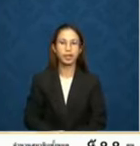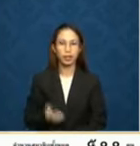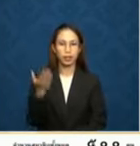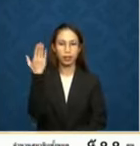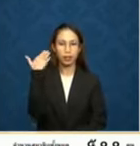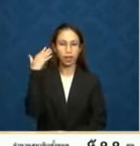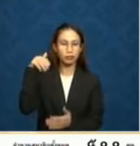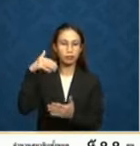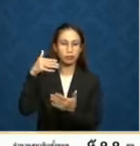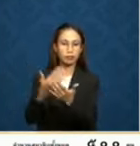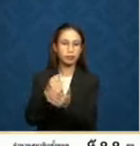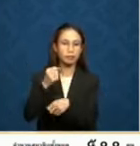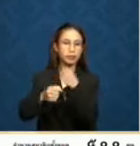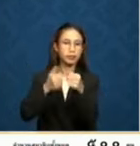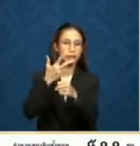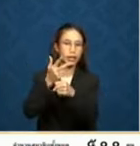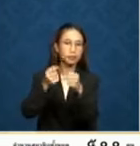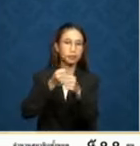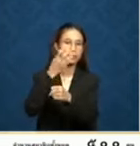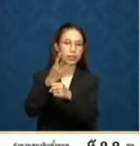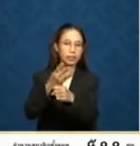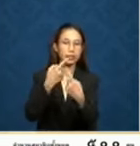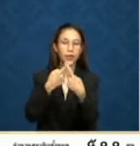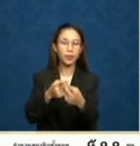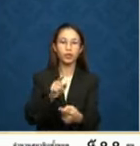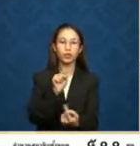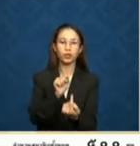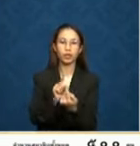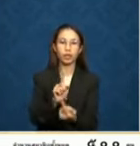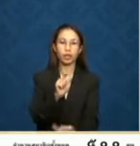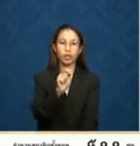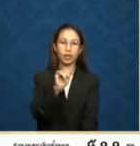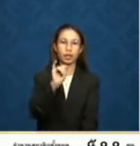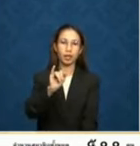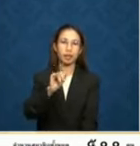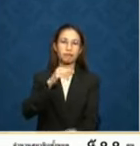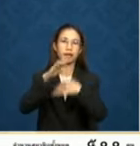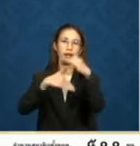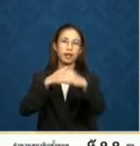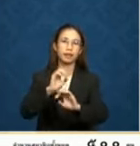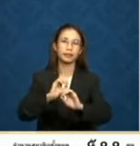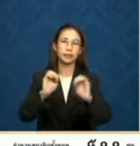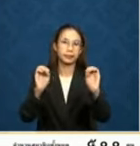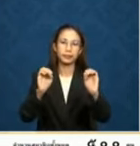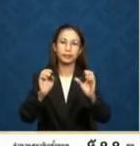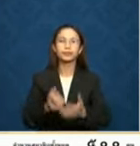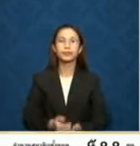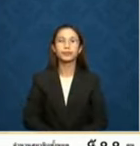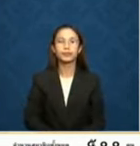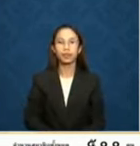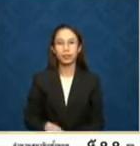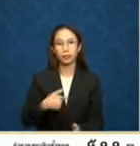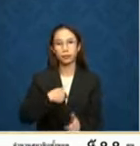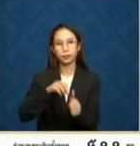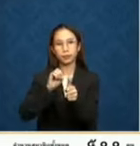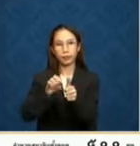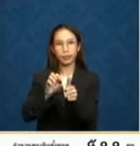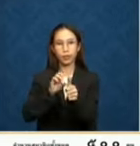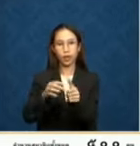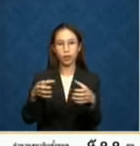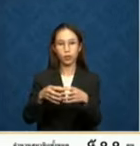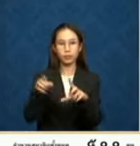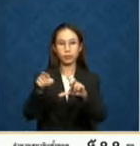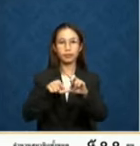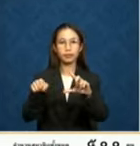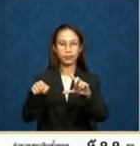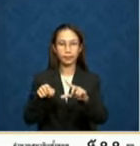ผ่านไปอ 3-4 ปี เรากจะไมเห็นวงการ AI ของไทยเก้าหน้าไปไหนเลยข้อเสนอของพกเก